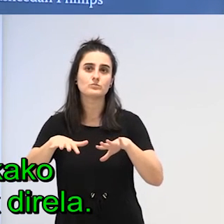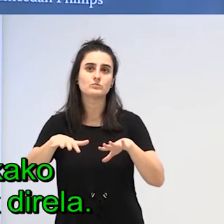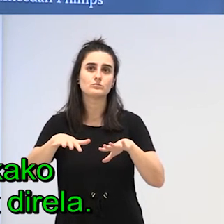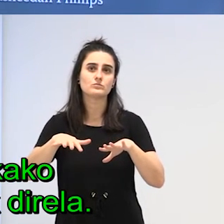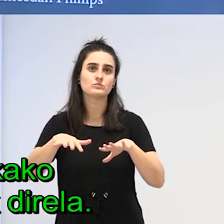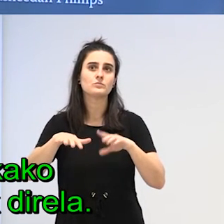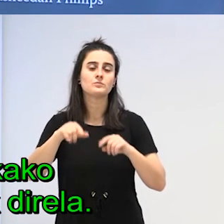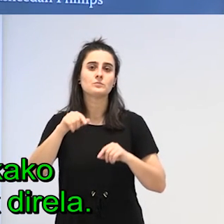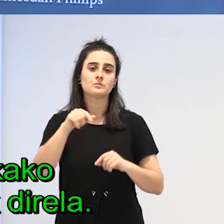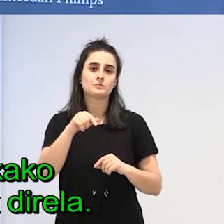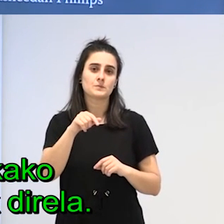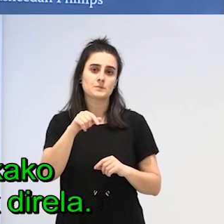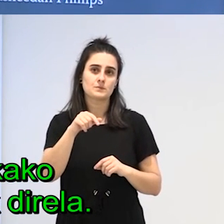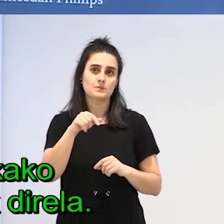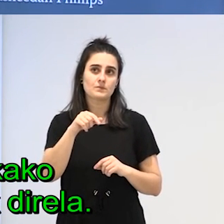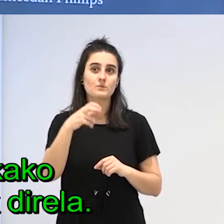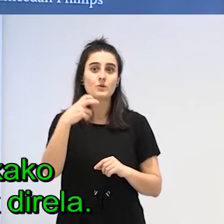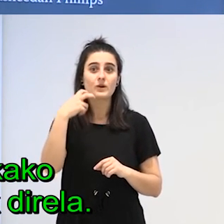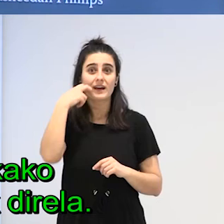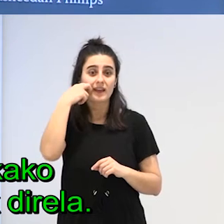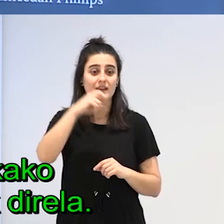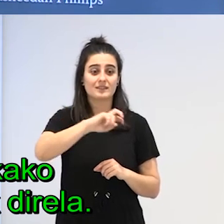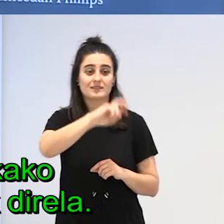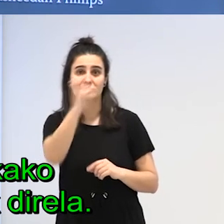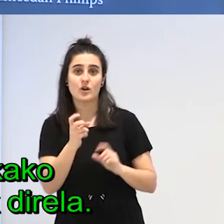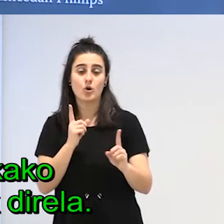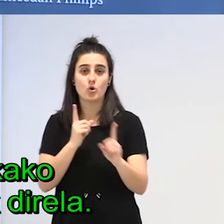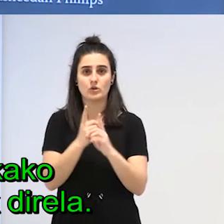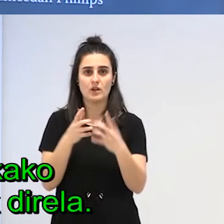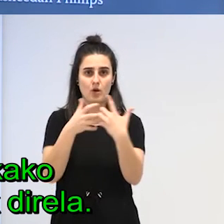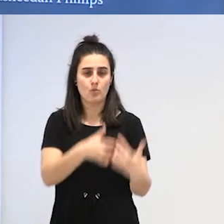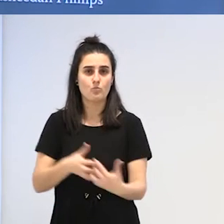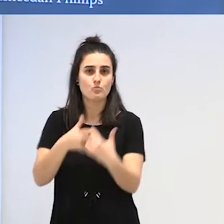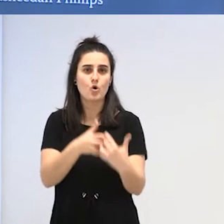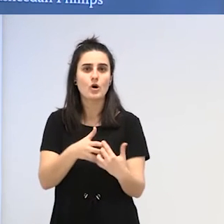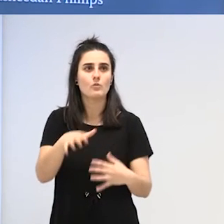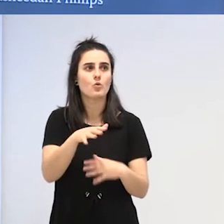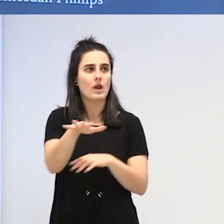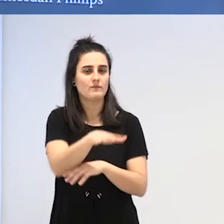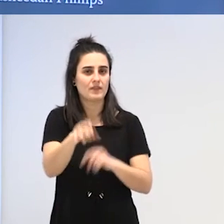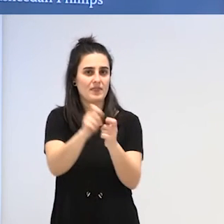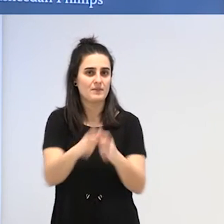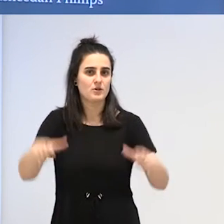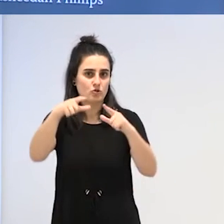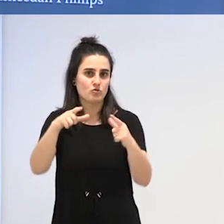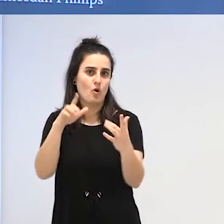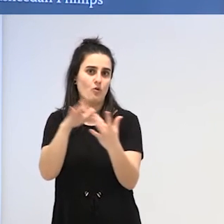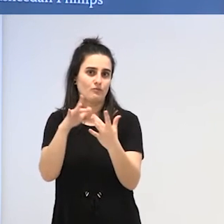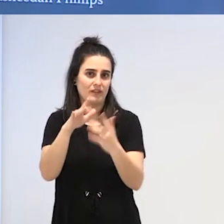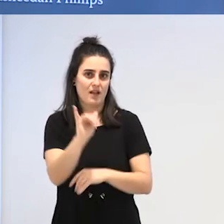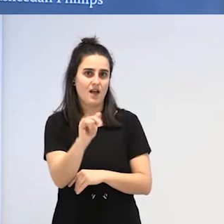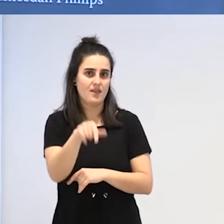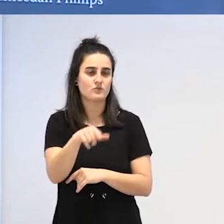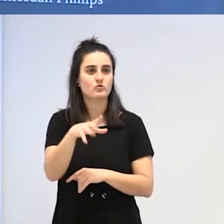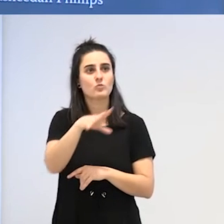arraza desberdintasunaren aurkako borrokaren dimentsio interaktiboak direla. Eta hori afrofuturismoaren oinarri bat